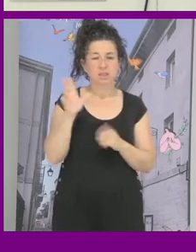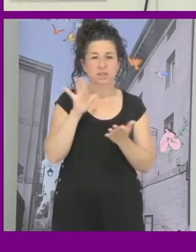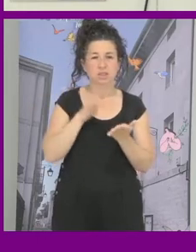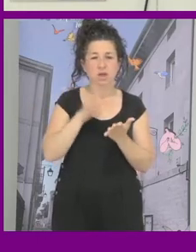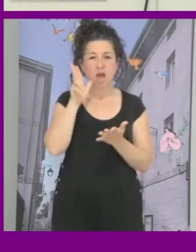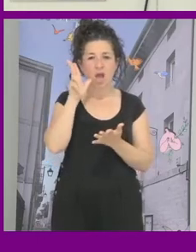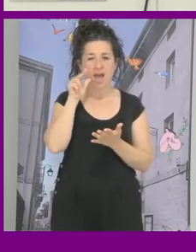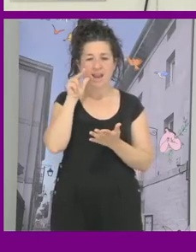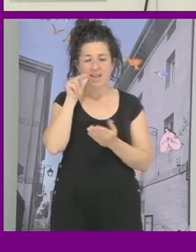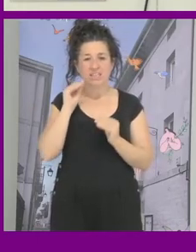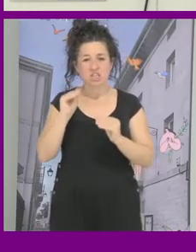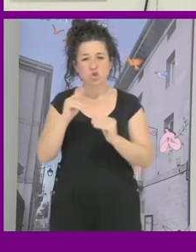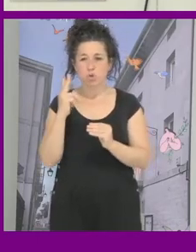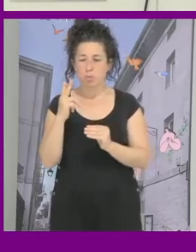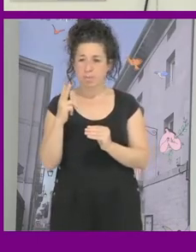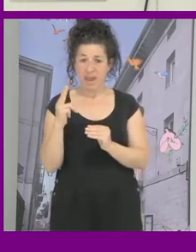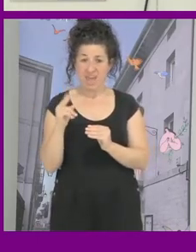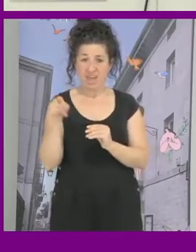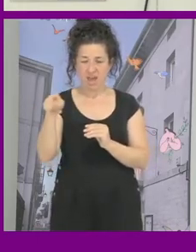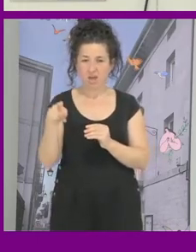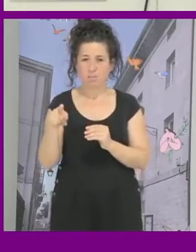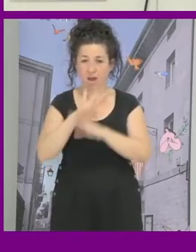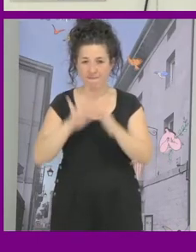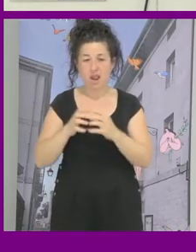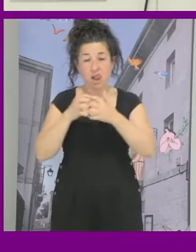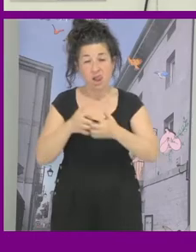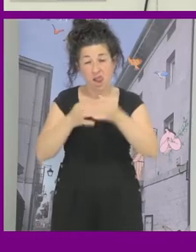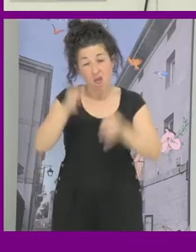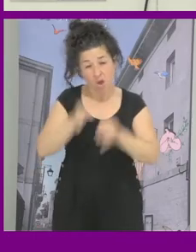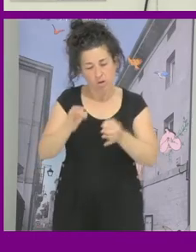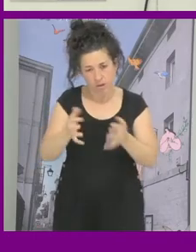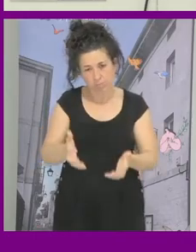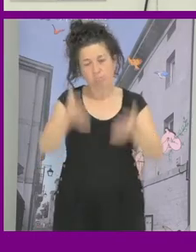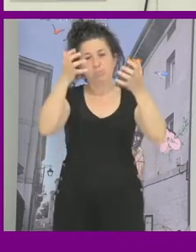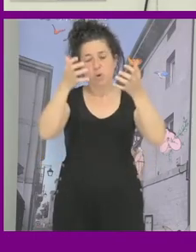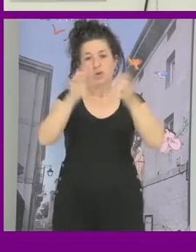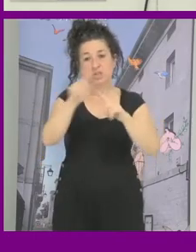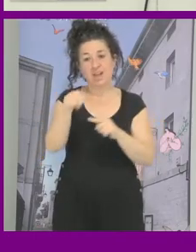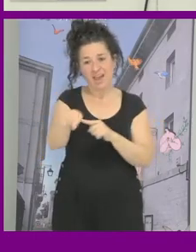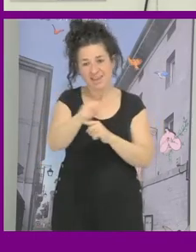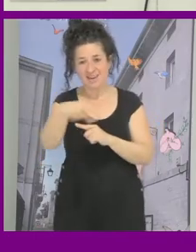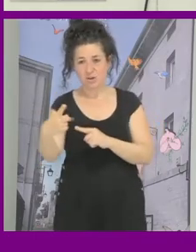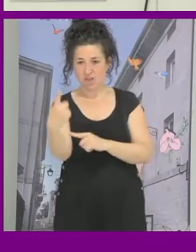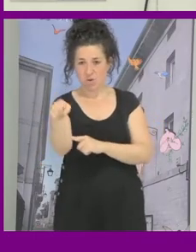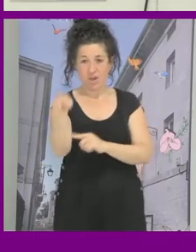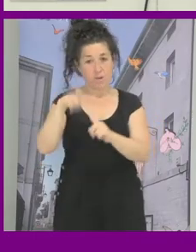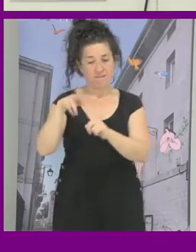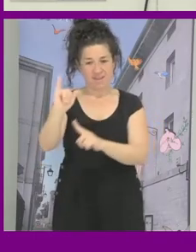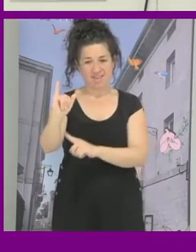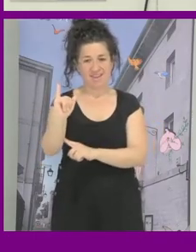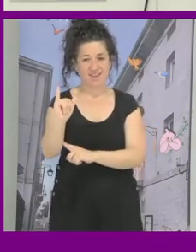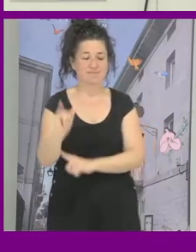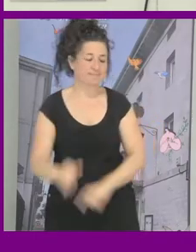bikote batek borroka juridiko bat irabazi zuen, ez? Eta jurisprudentzia dagoen, esanez, ba, honek